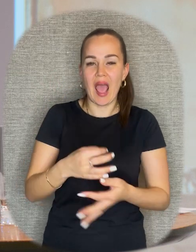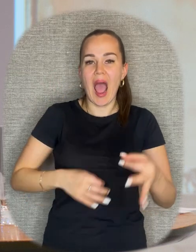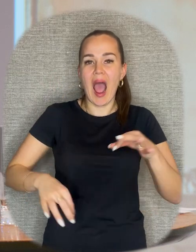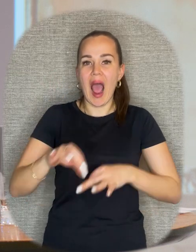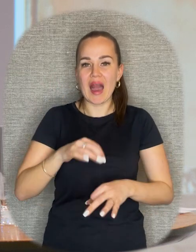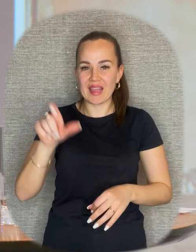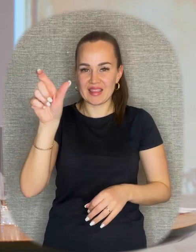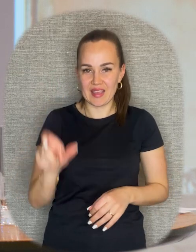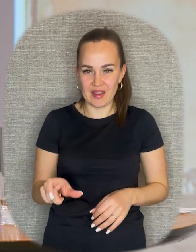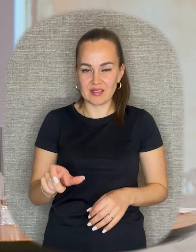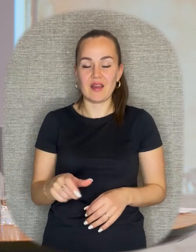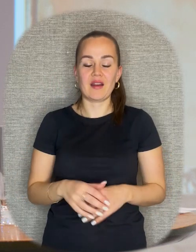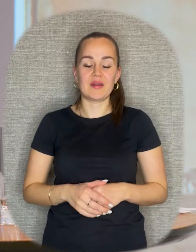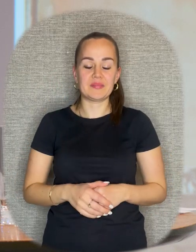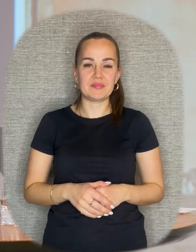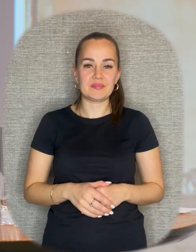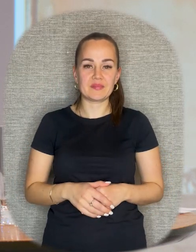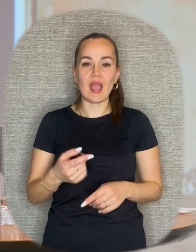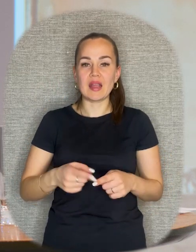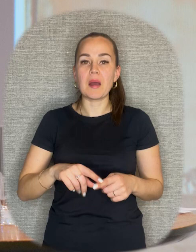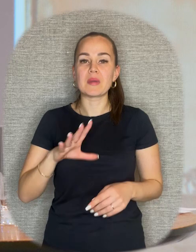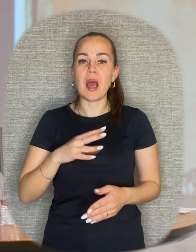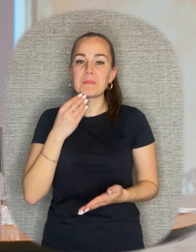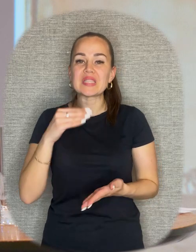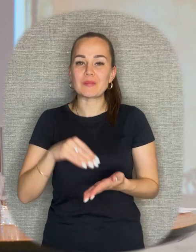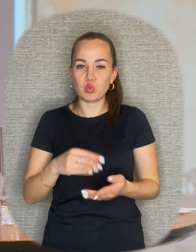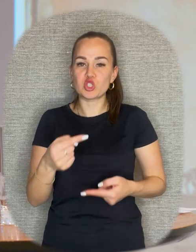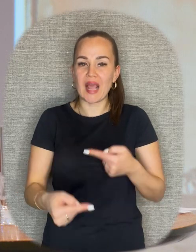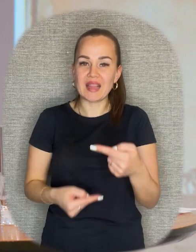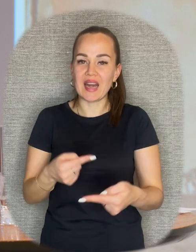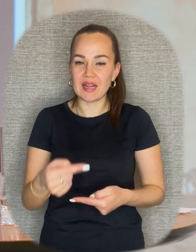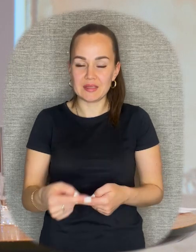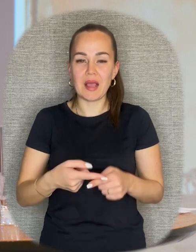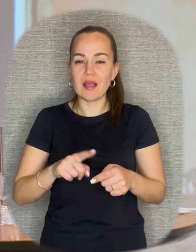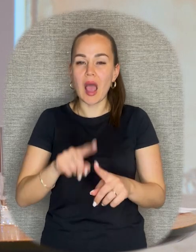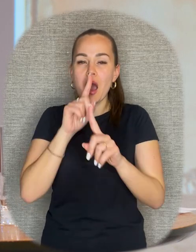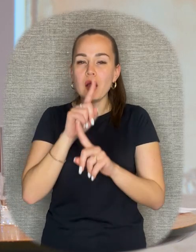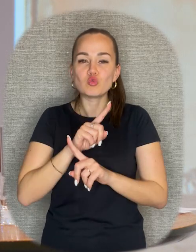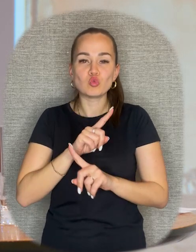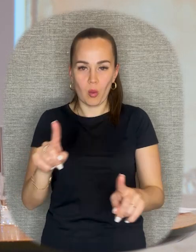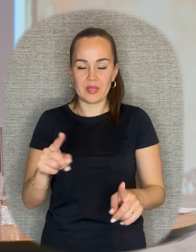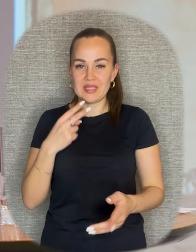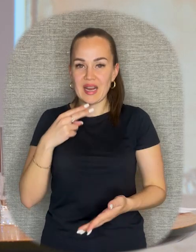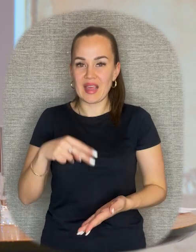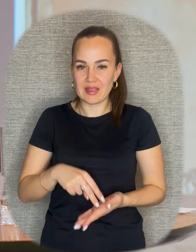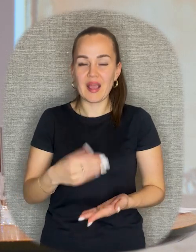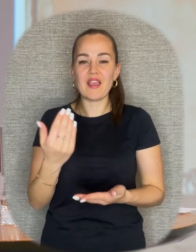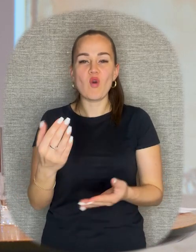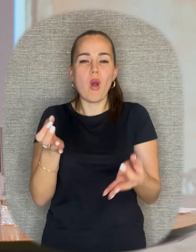Что также отвечало Петербургской традиции то есть вот эта особенность